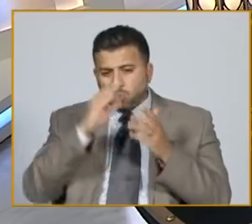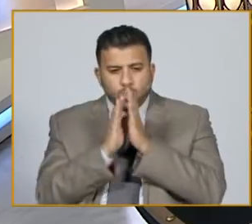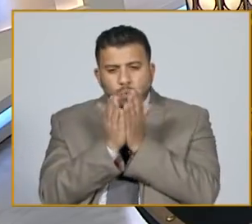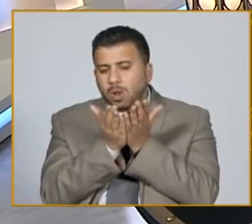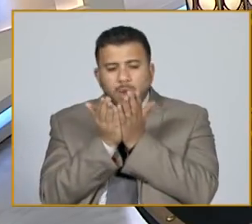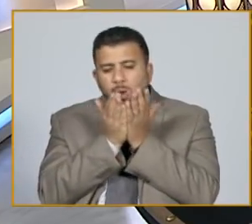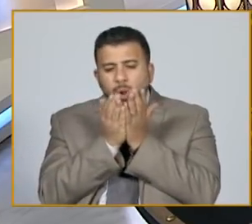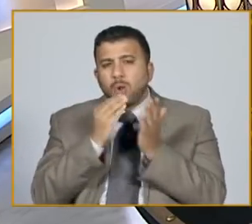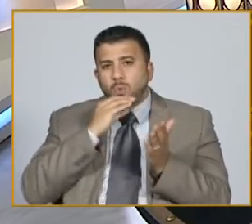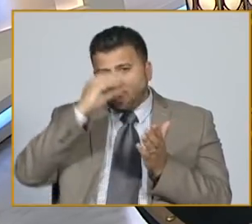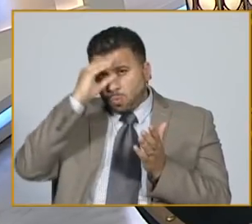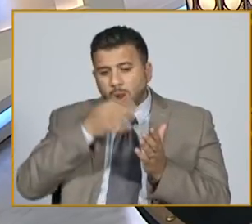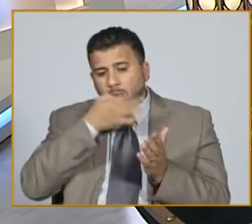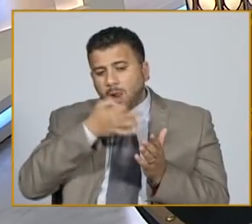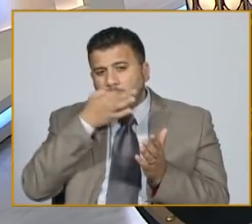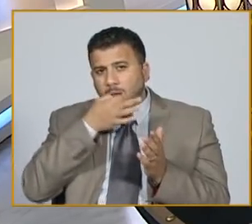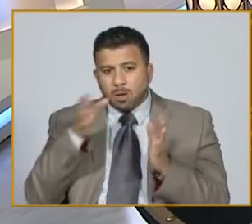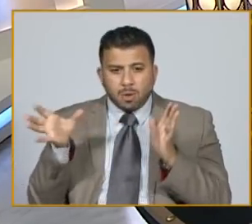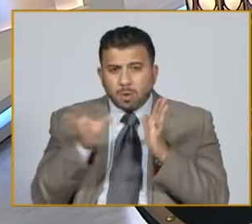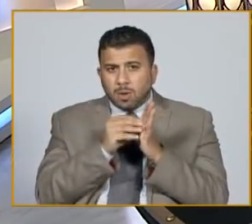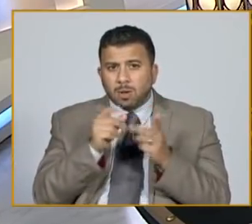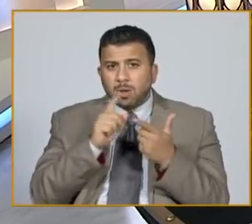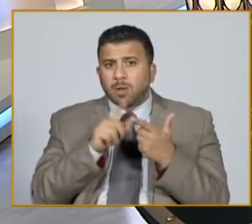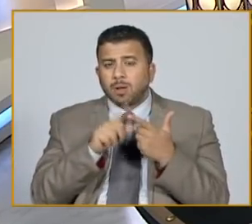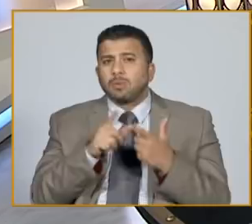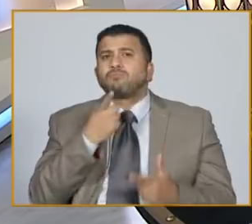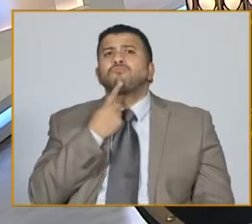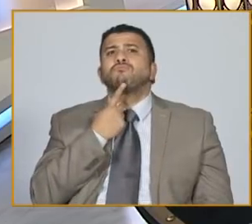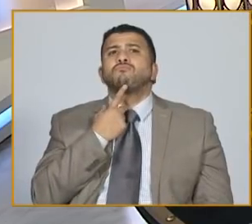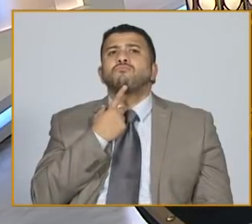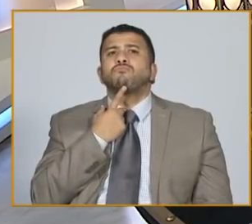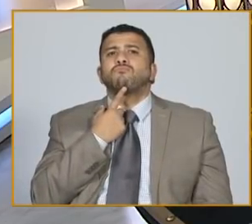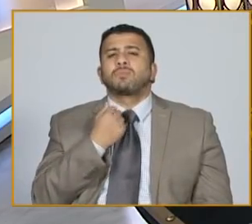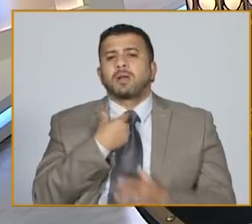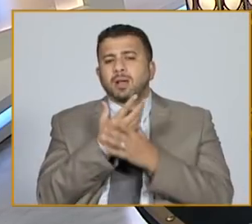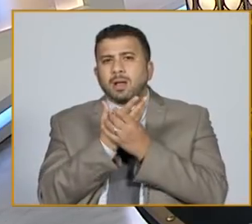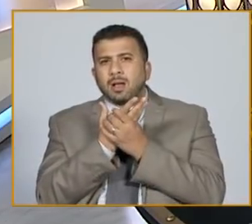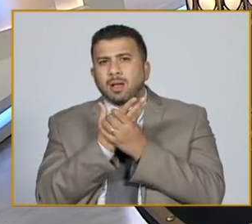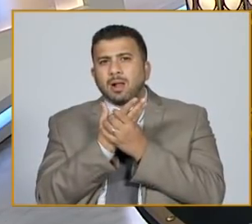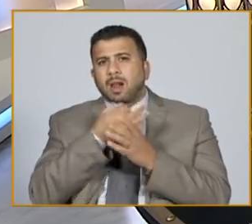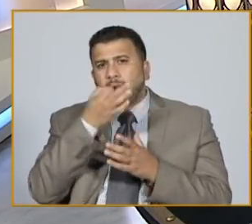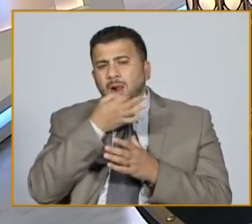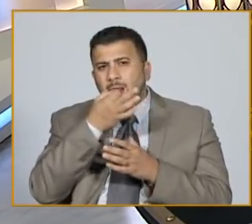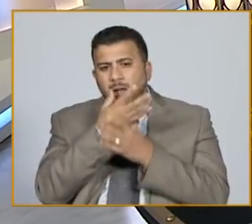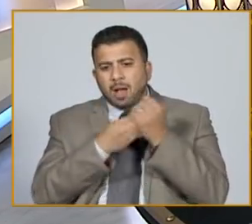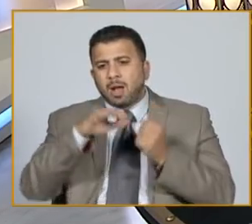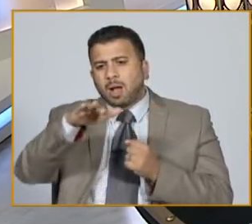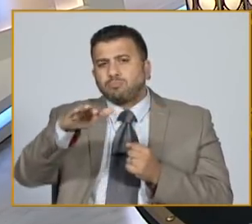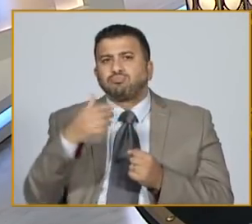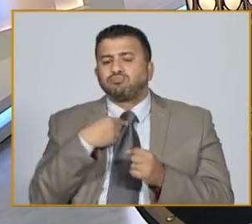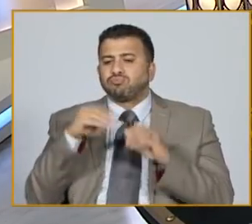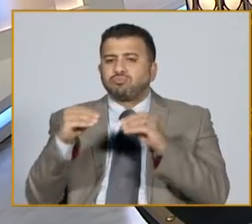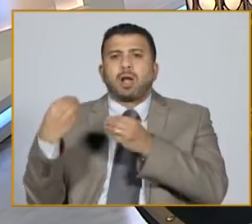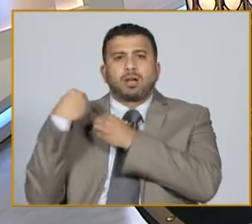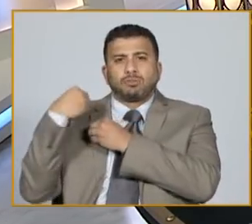ويوم يقولوا لها الناس على ما تزوجي شيء وهي حبت تربي وليدها، قالت لك أنا مأجورة.